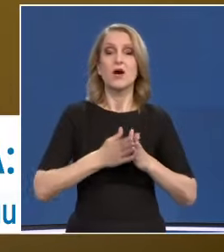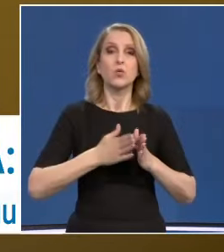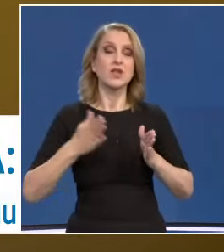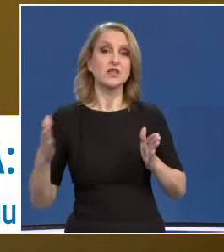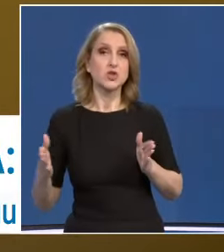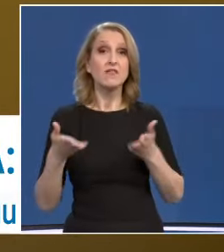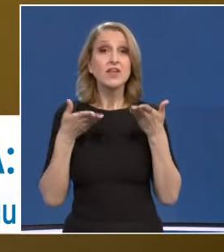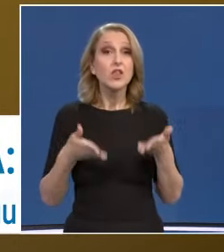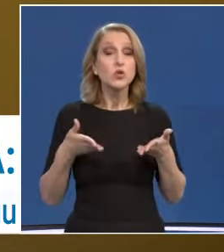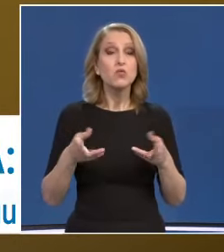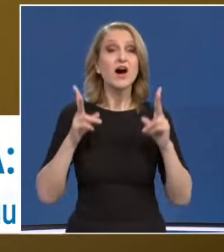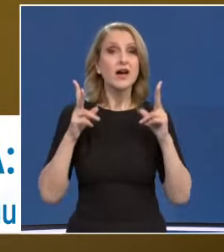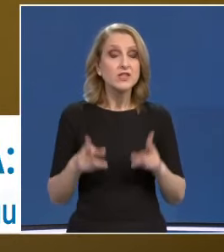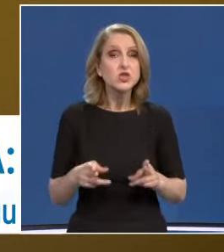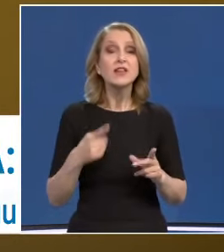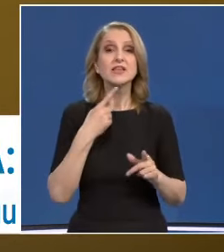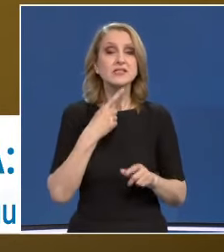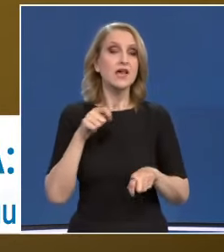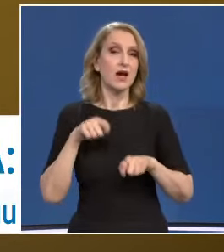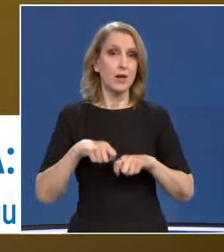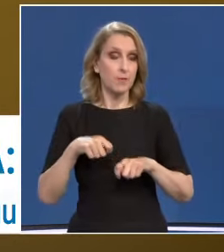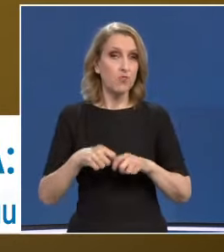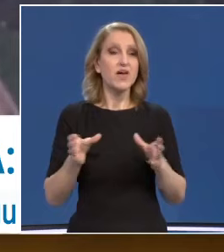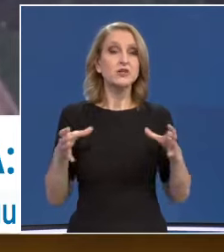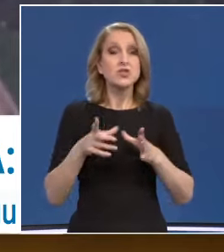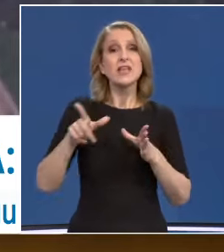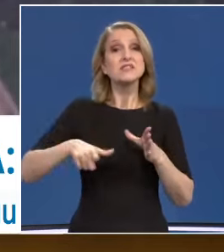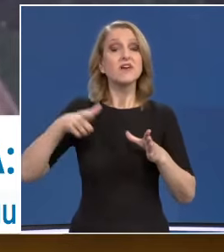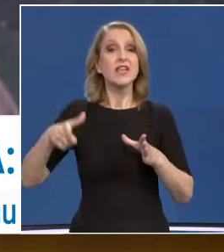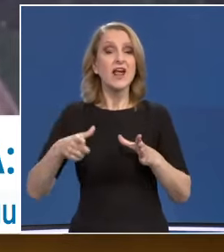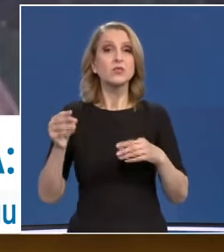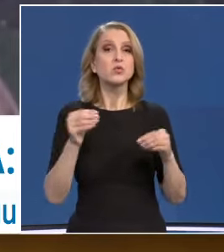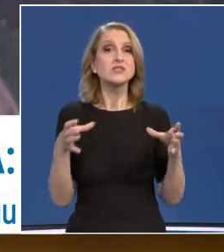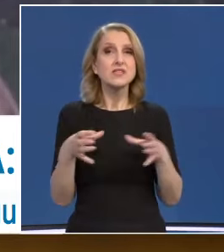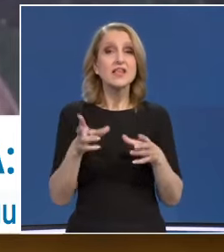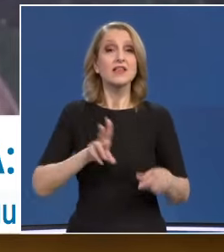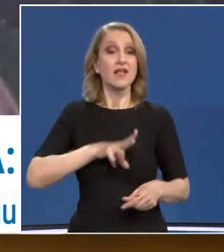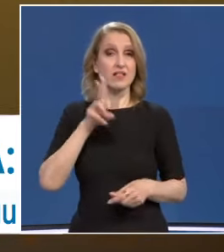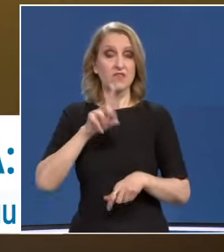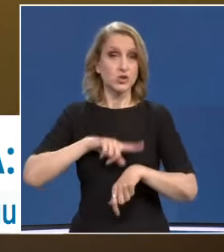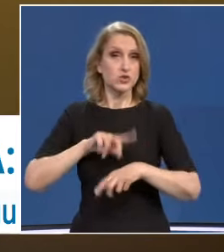решение е за провеждане на извънредно заседание от 2 часа след обед. Те са участвали